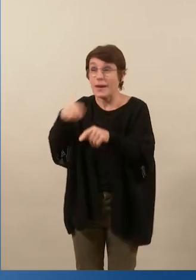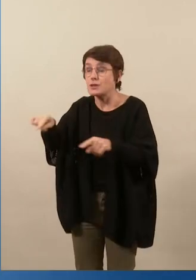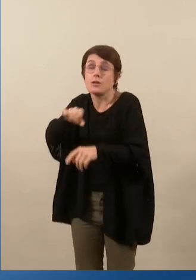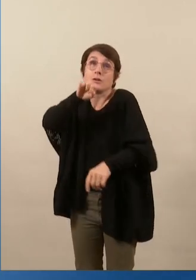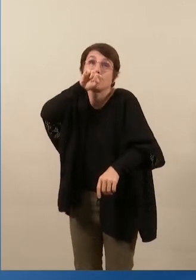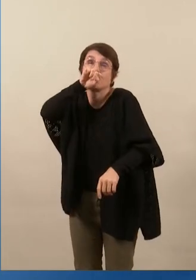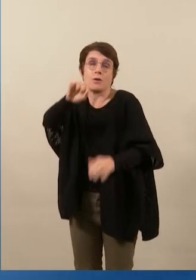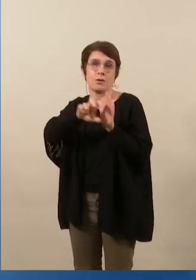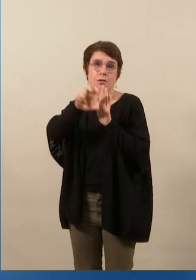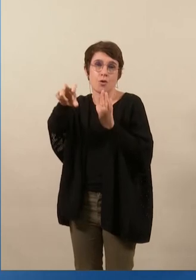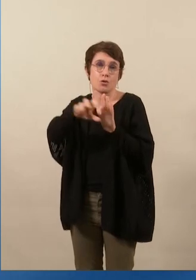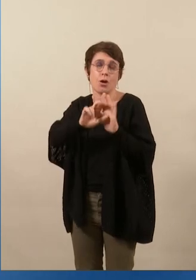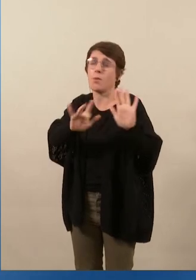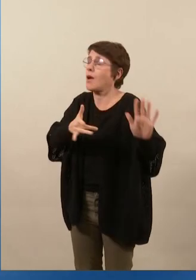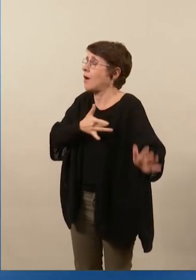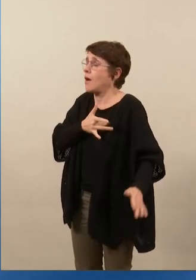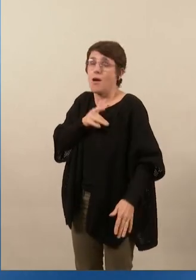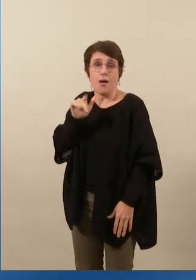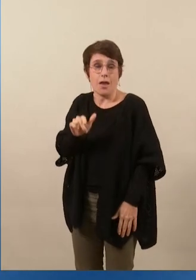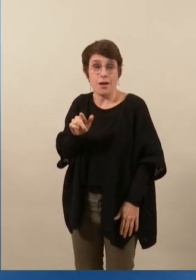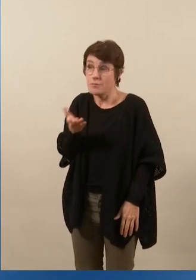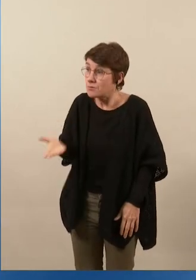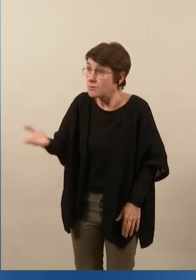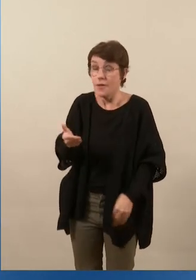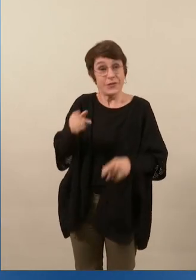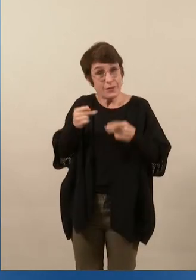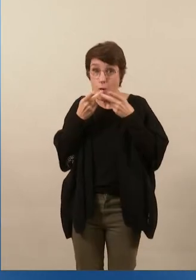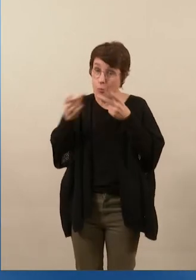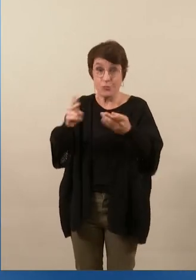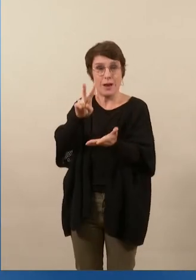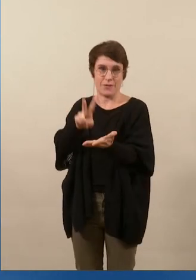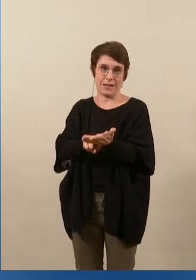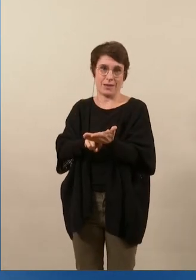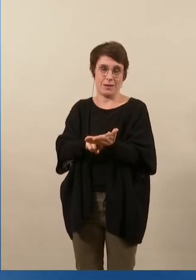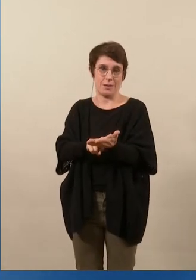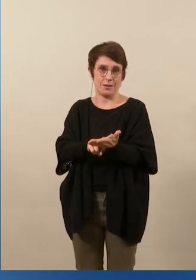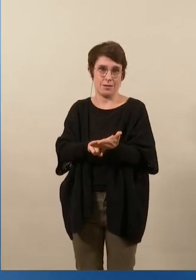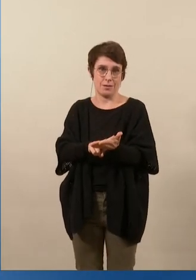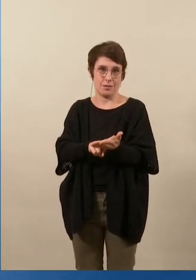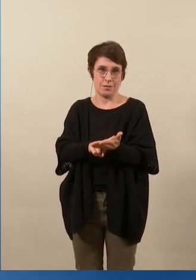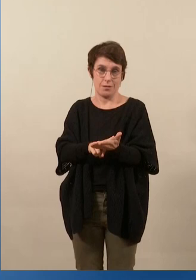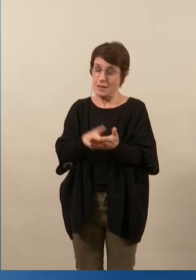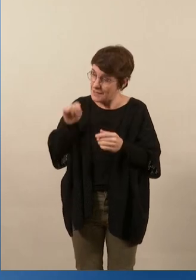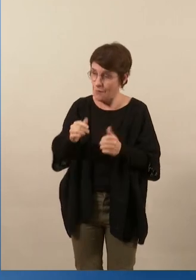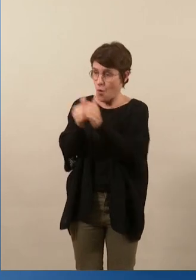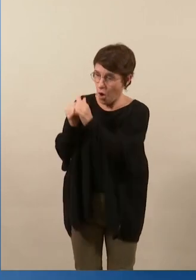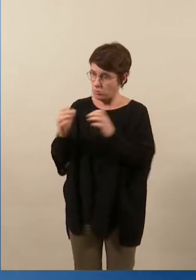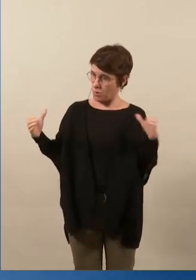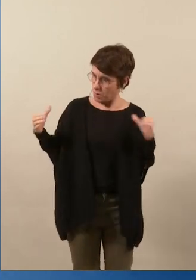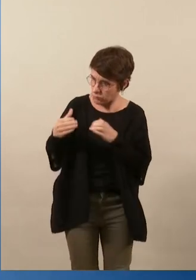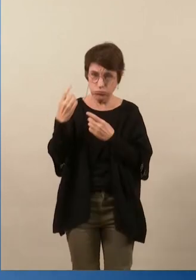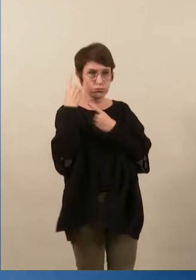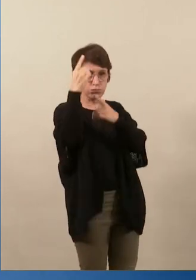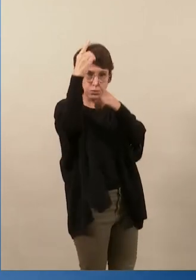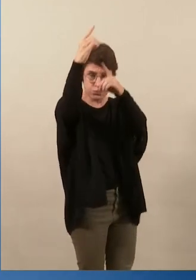situation qui aspirent à dire la vérité au grenoblois je les je leur dis dialogueer rassemblons-nous faisons quelque chose